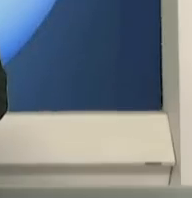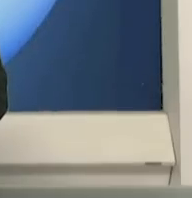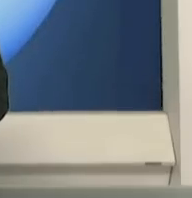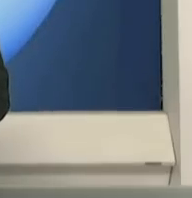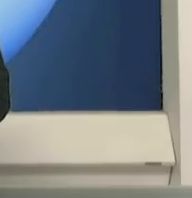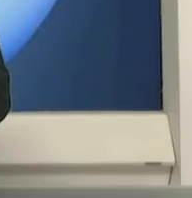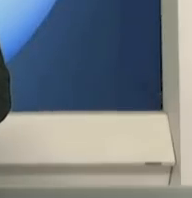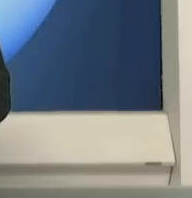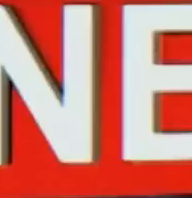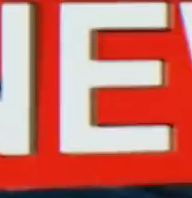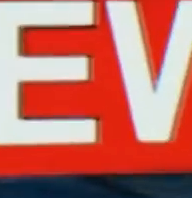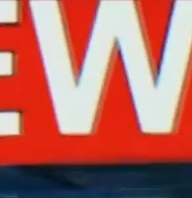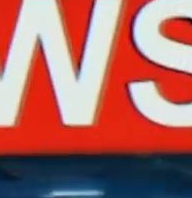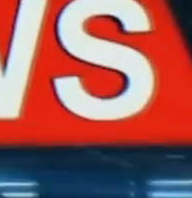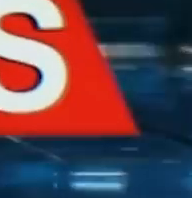ඔබට සුභරාත්‍රියක්.